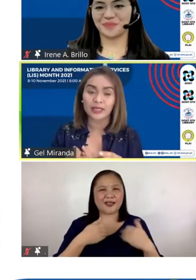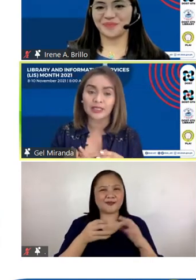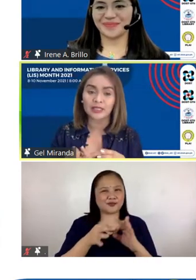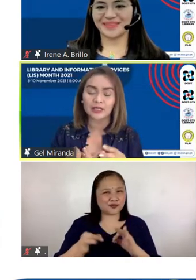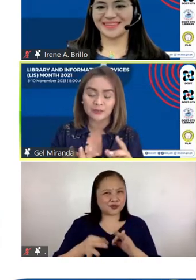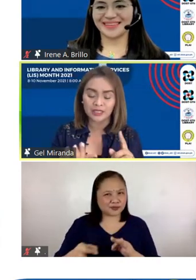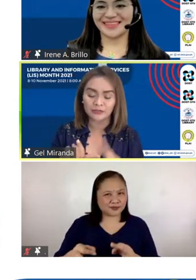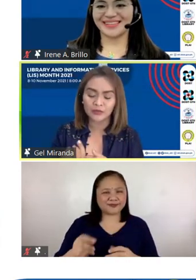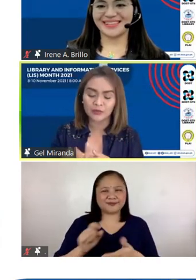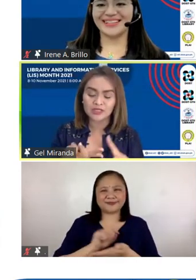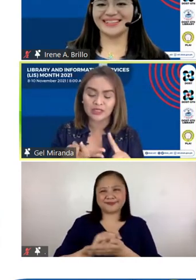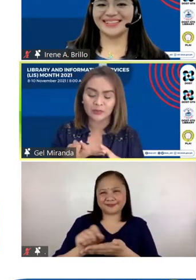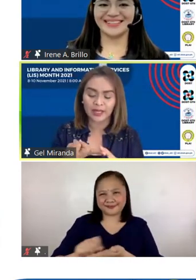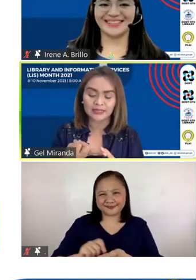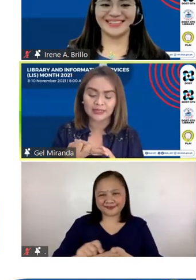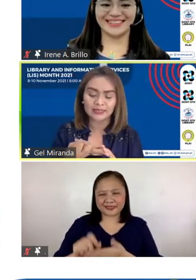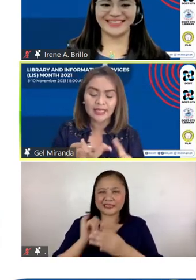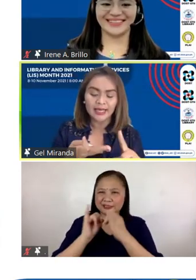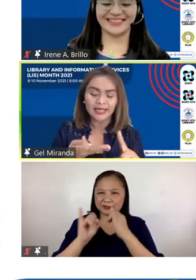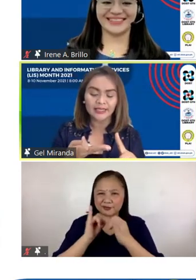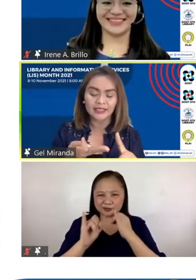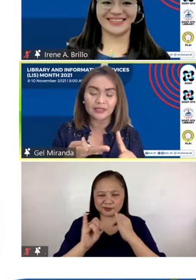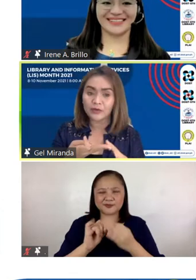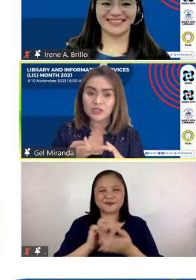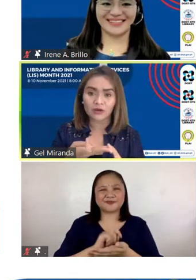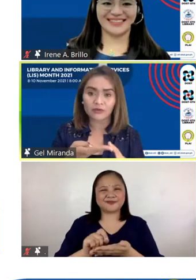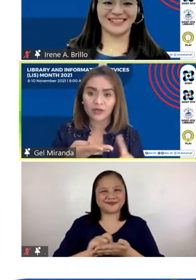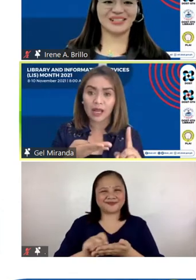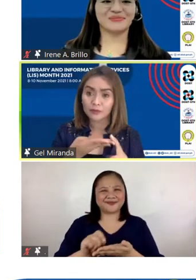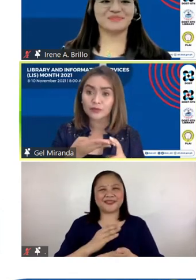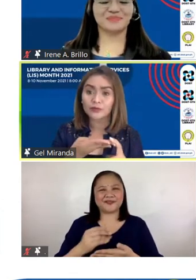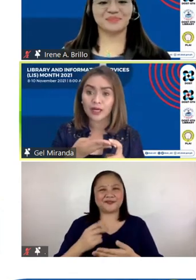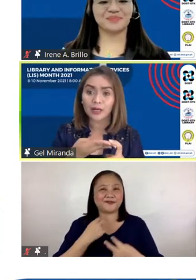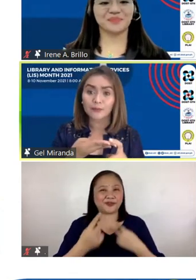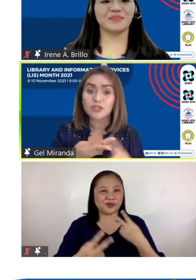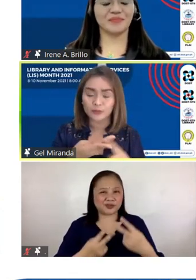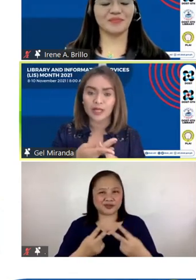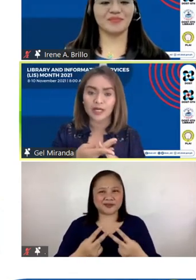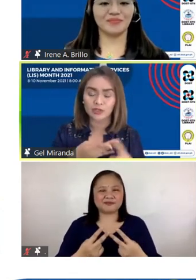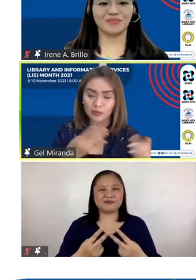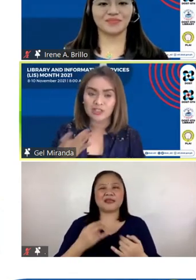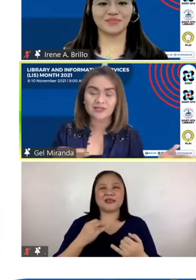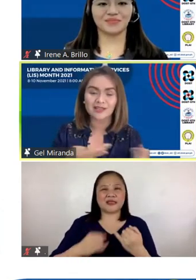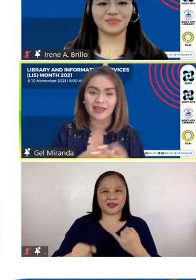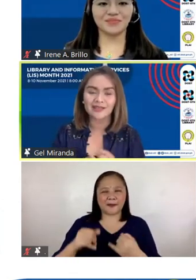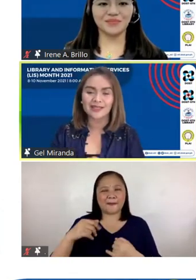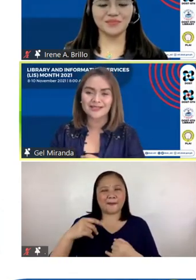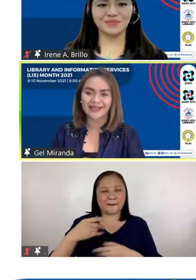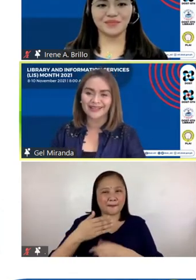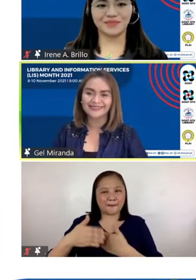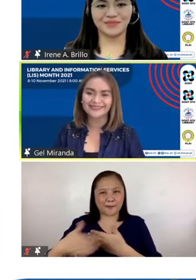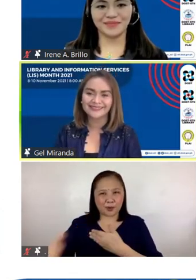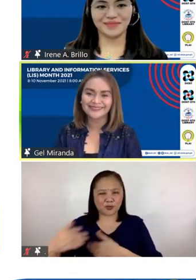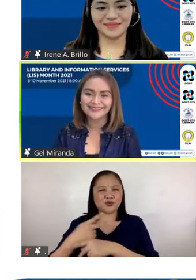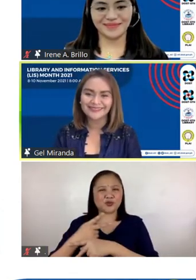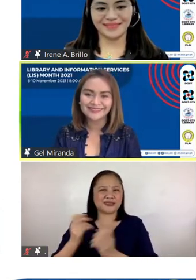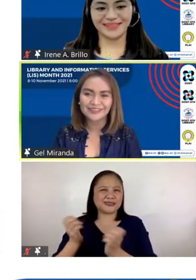script writing, di ba, interview, script writing, and then the voice-over up to the post-production, which is the editing